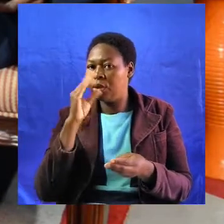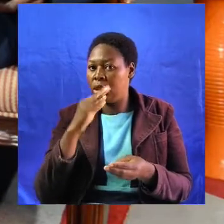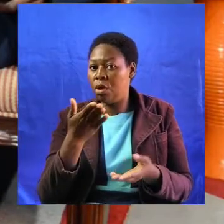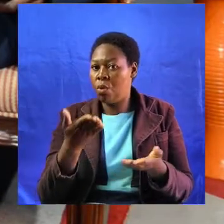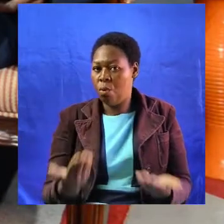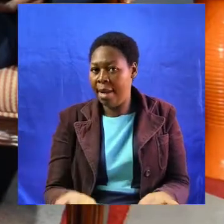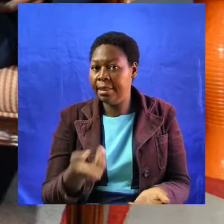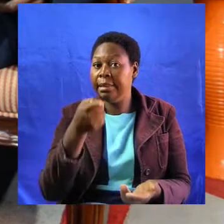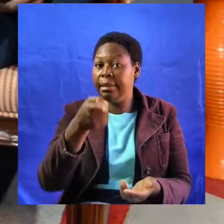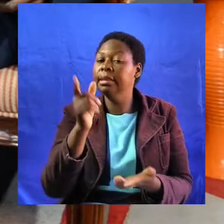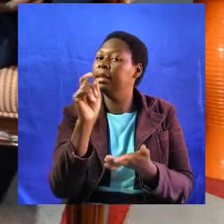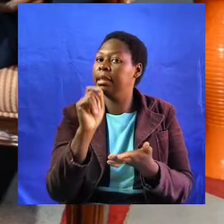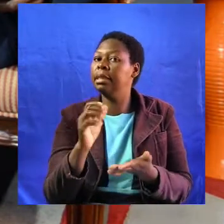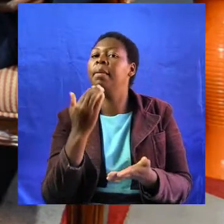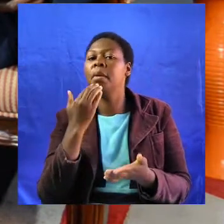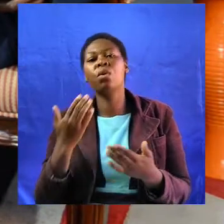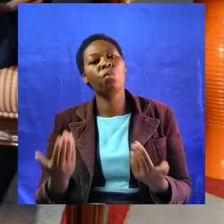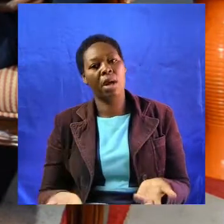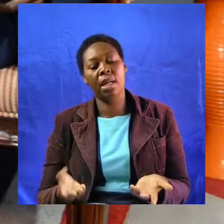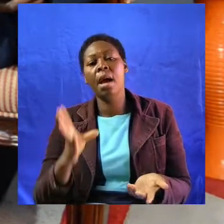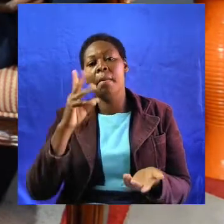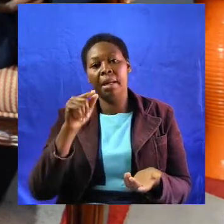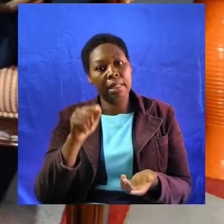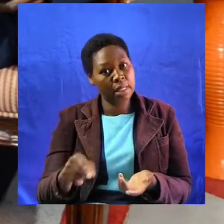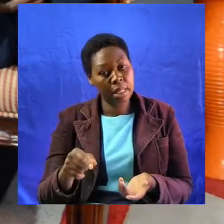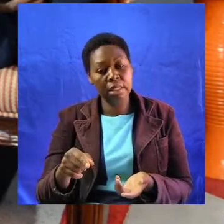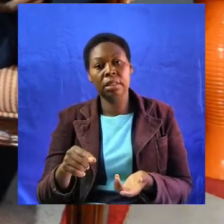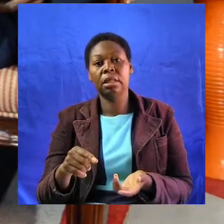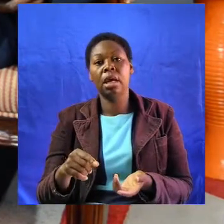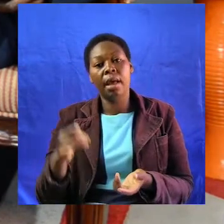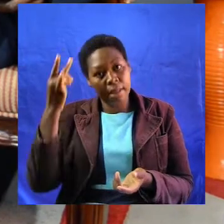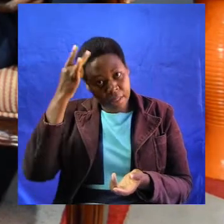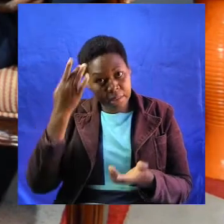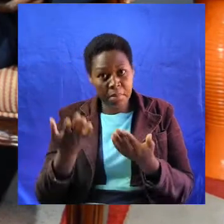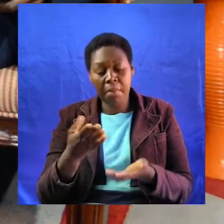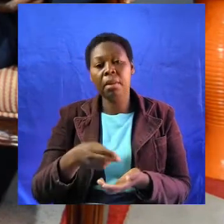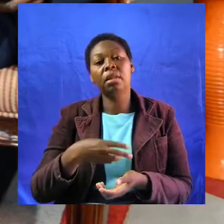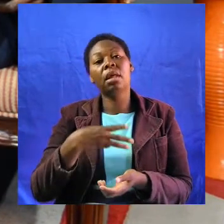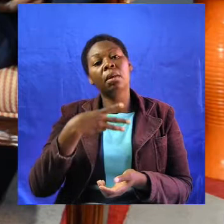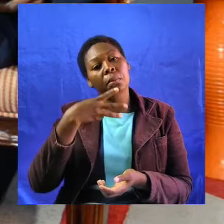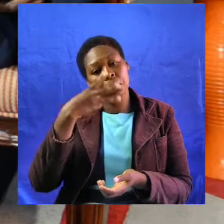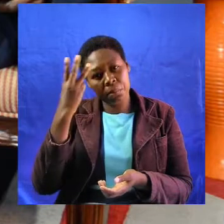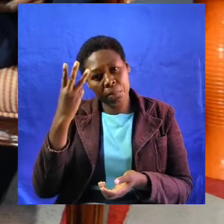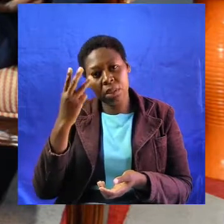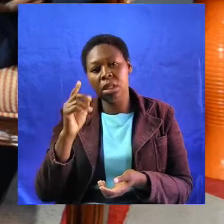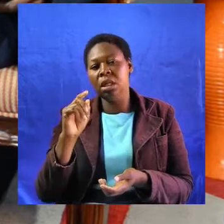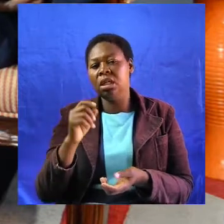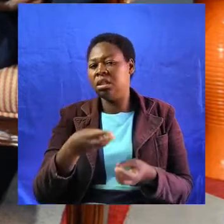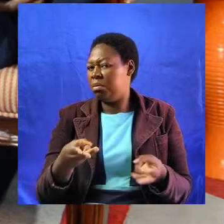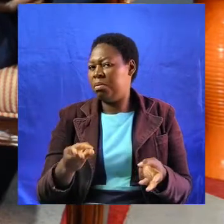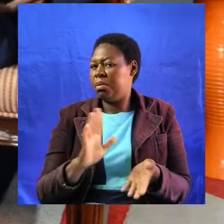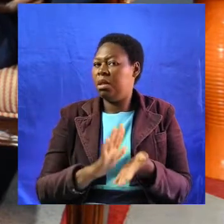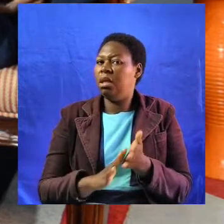now madzimambo aitonga nguva iyi vangadai vanga vakadzidza kuti n'anga nemasvikiro avabatsire.